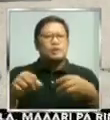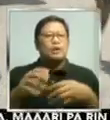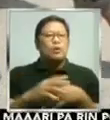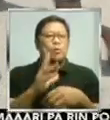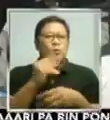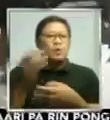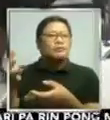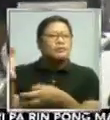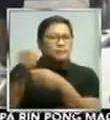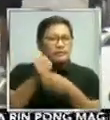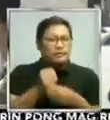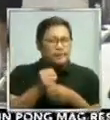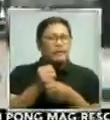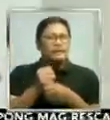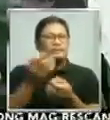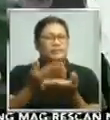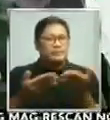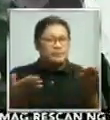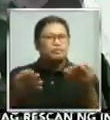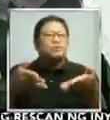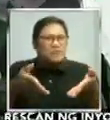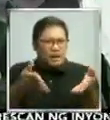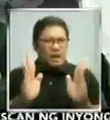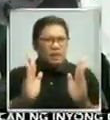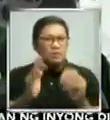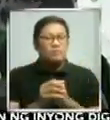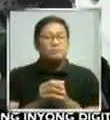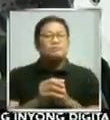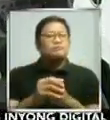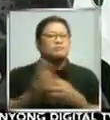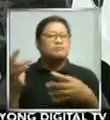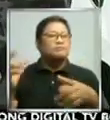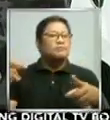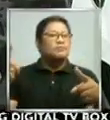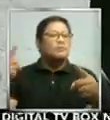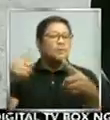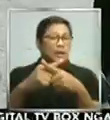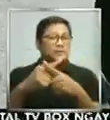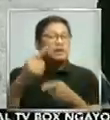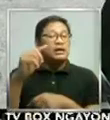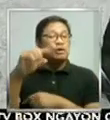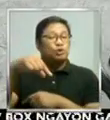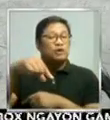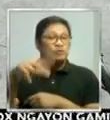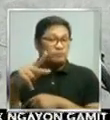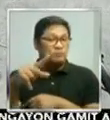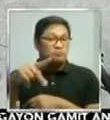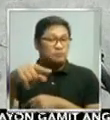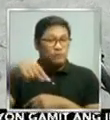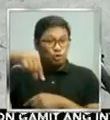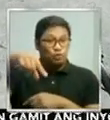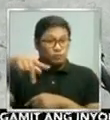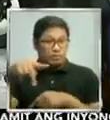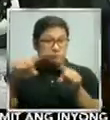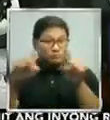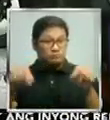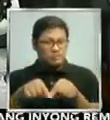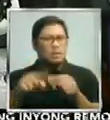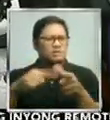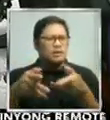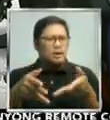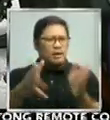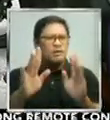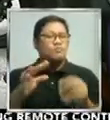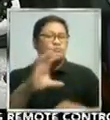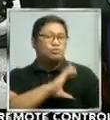ng mga supply mula Divisoria, papayagan. Dahil kanselado ang mga quarantine pass, ipauubaya na sa mga nagbabantay na pulis